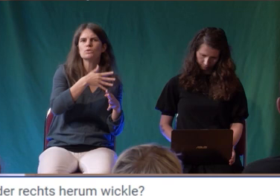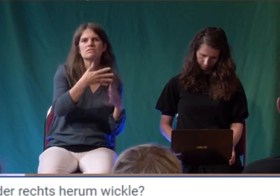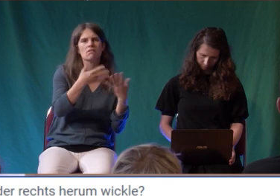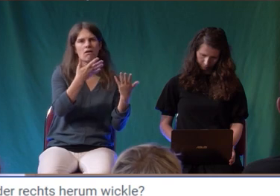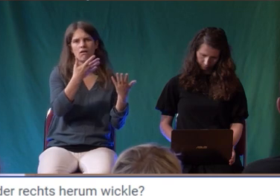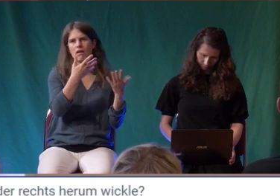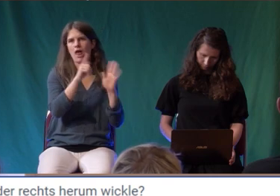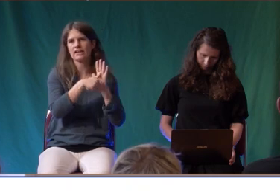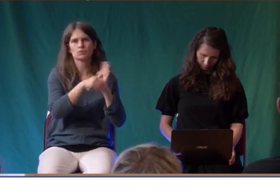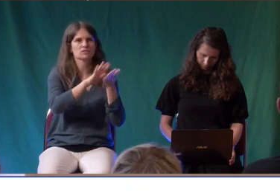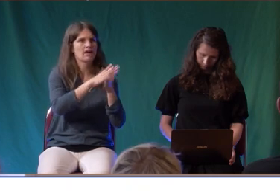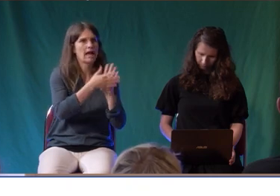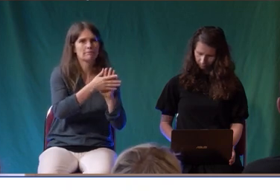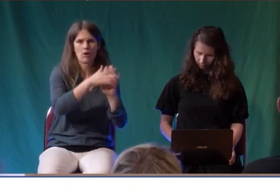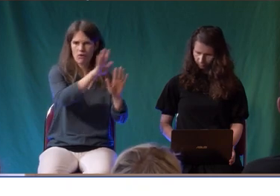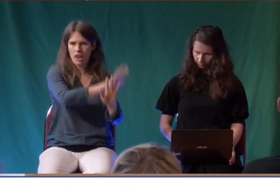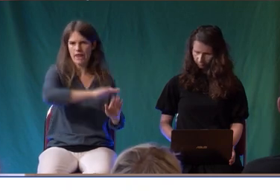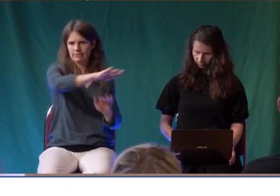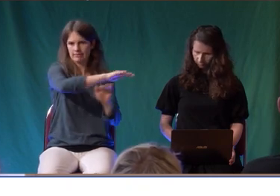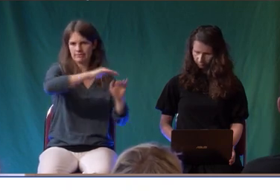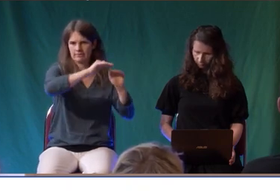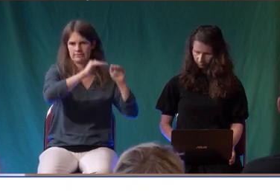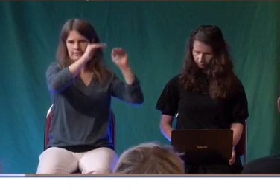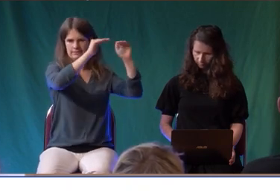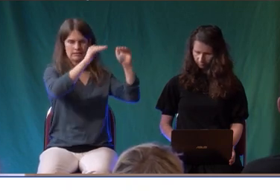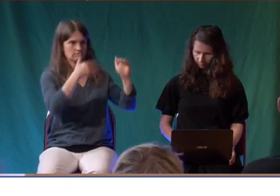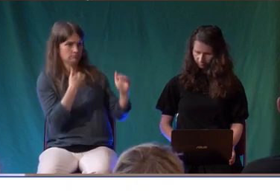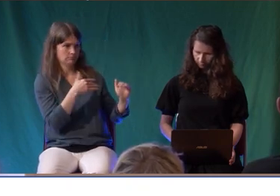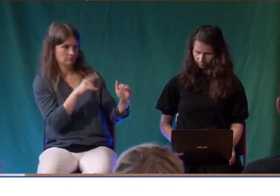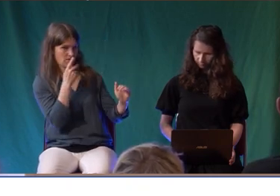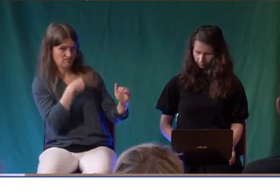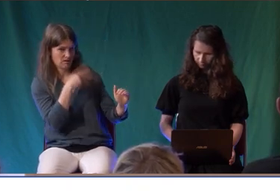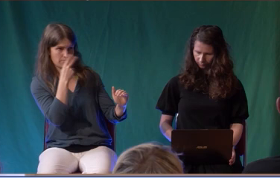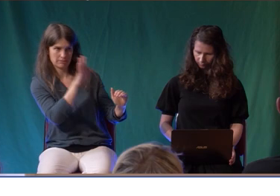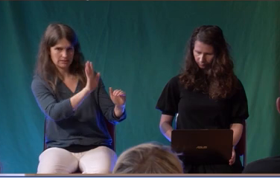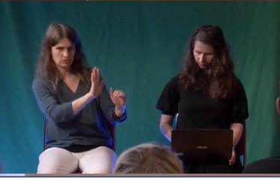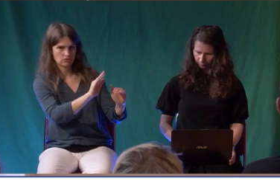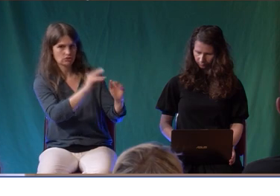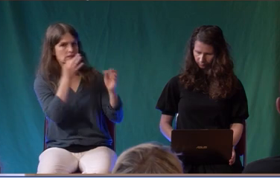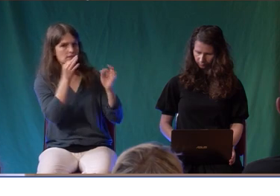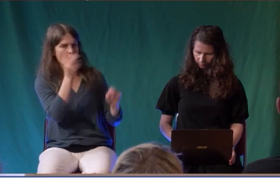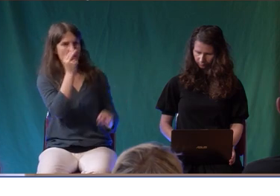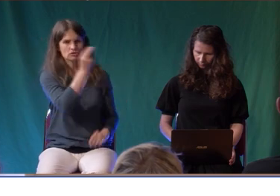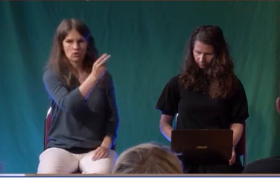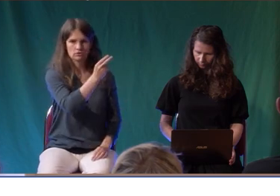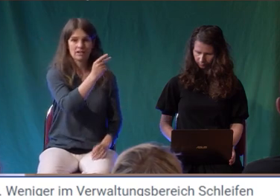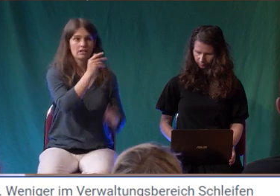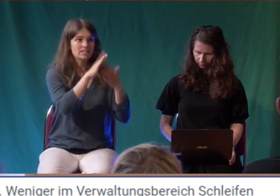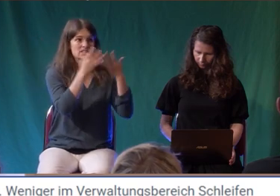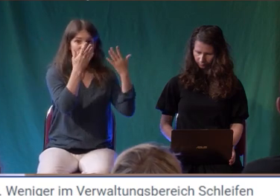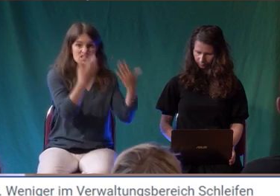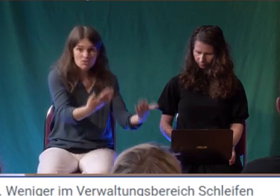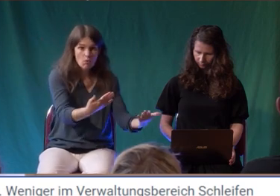Landesebene abgeschlossen werden dass man genauer hinguckt was da drin steht nicht dass der Mitarbeiter Mangel noch mehr